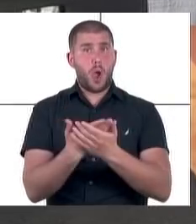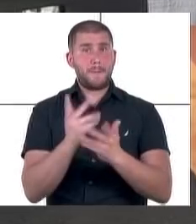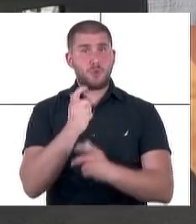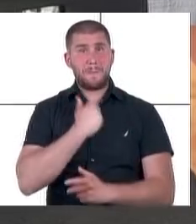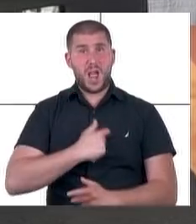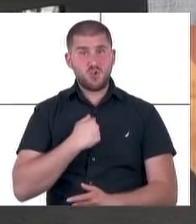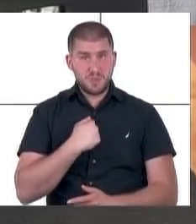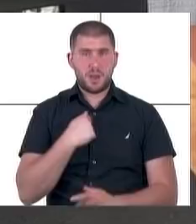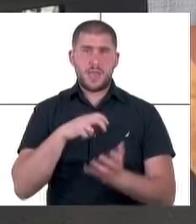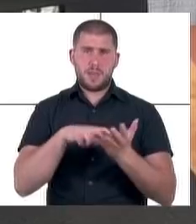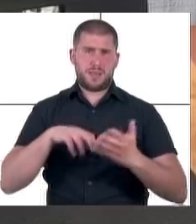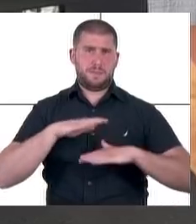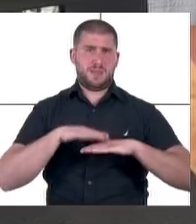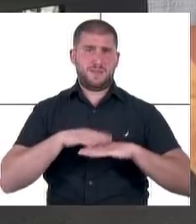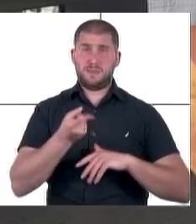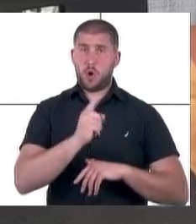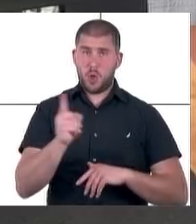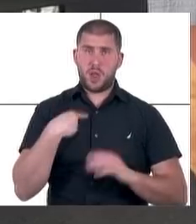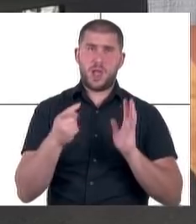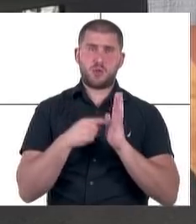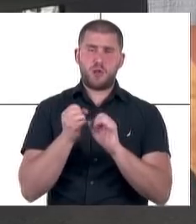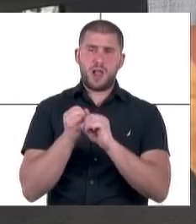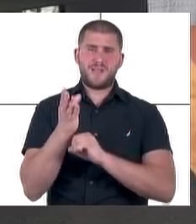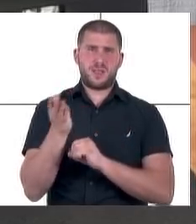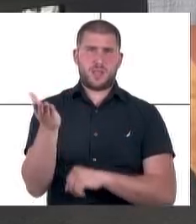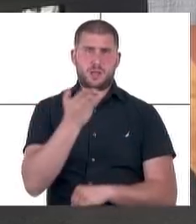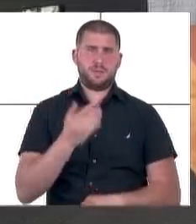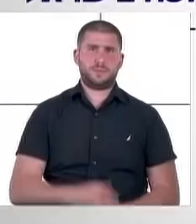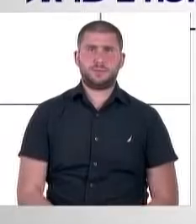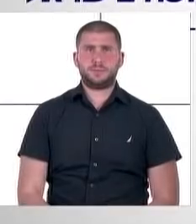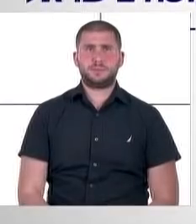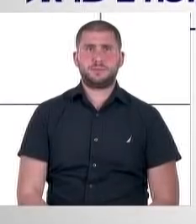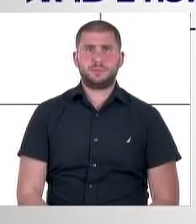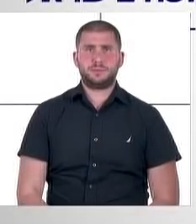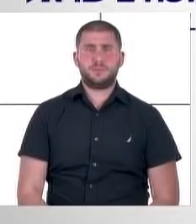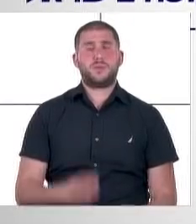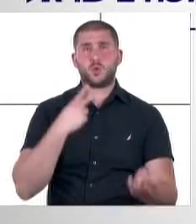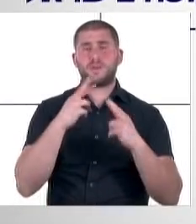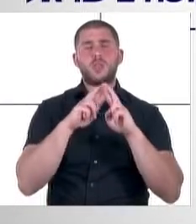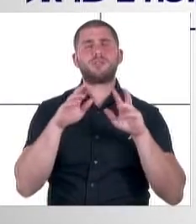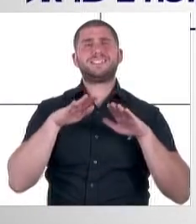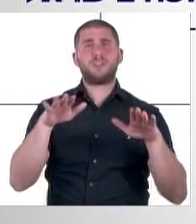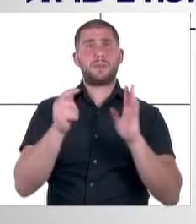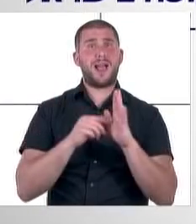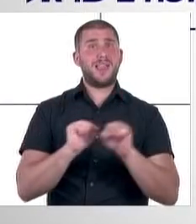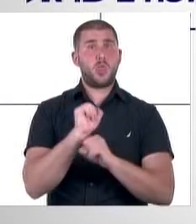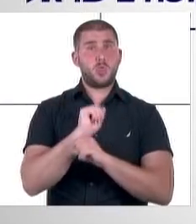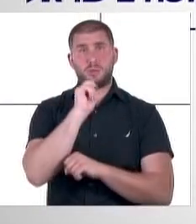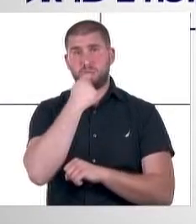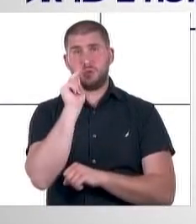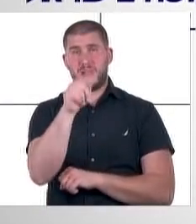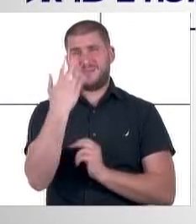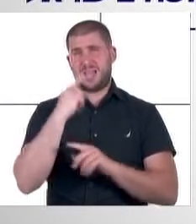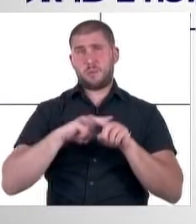שמאשימים אותי בו, אתפטר מתפקידי, ואם לא, אדרוש לפטר אותם. תגובת רשות שדות התעופה, בעקבות תלונות אנונימיות שהגיעו לפני